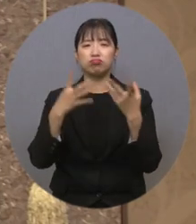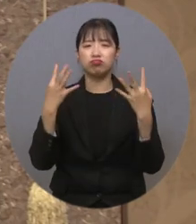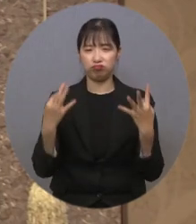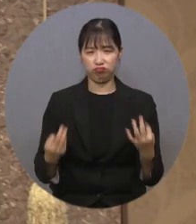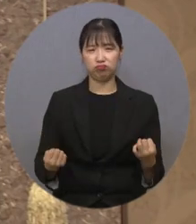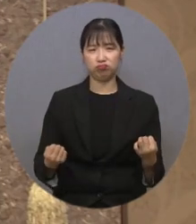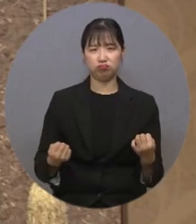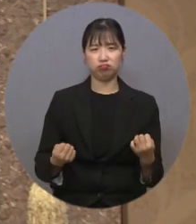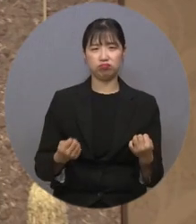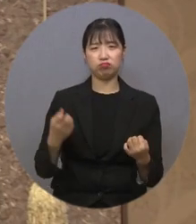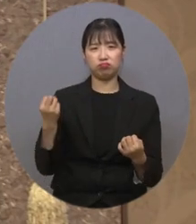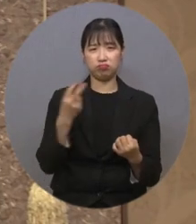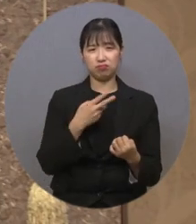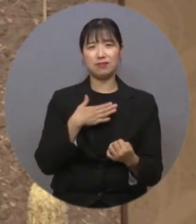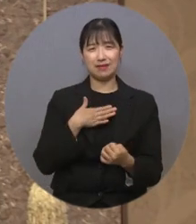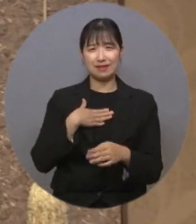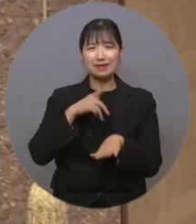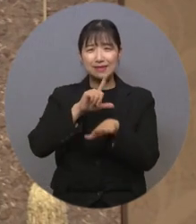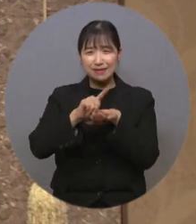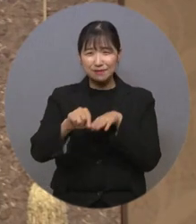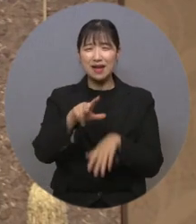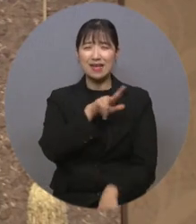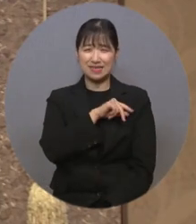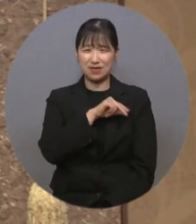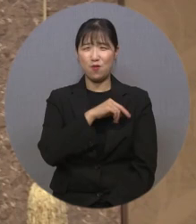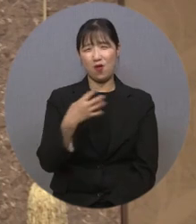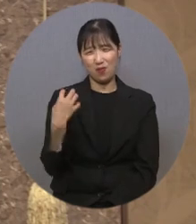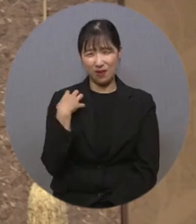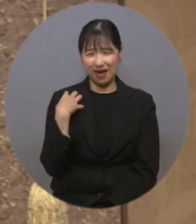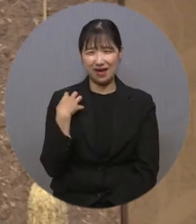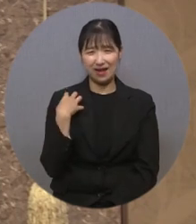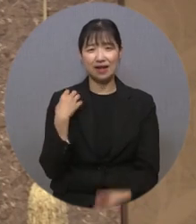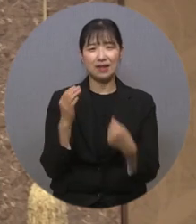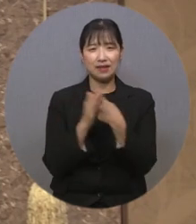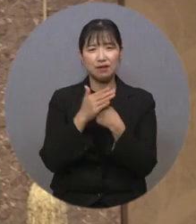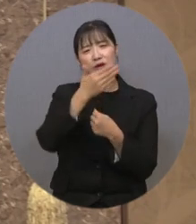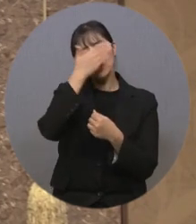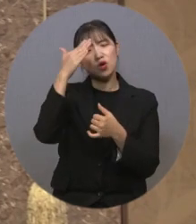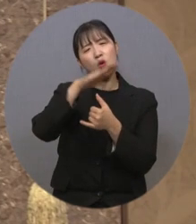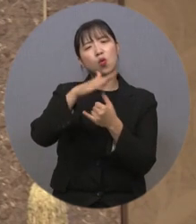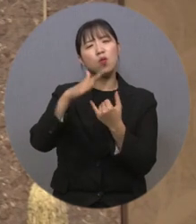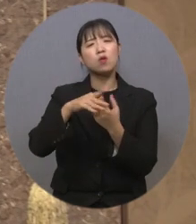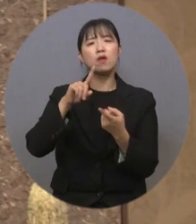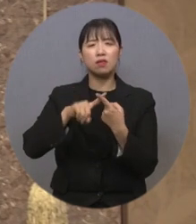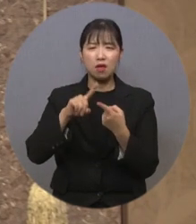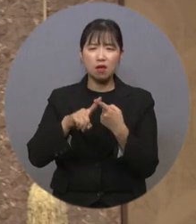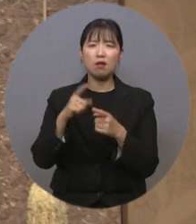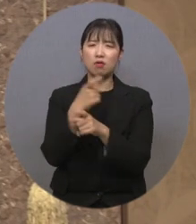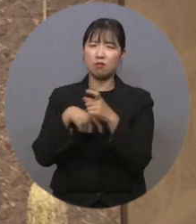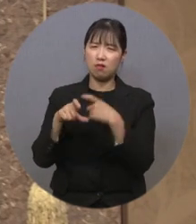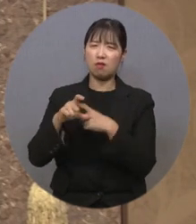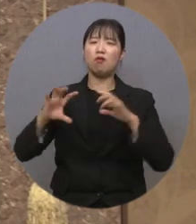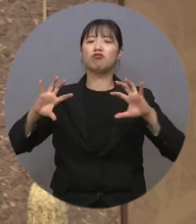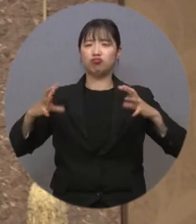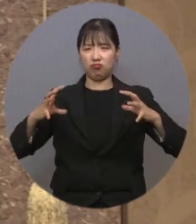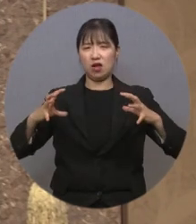네. 또 이게 이렇게 지방의원 도의원이 돼가지고 청소년에 대해서 좀 더